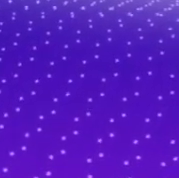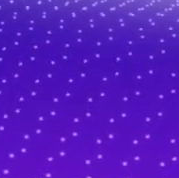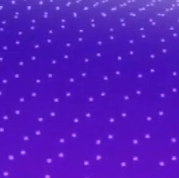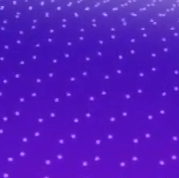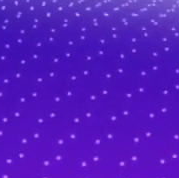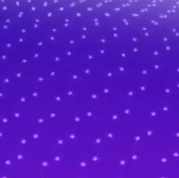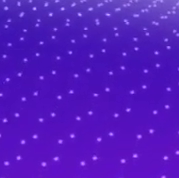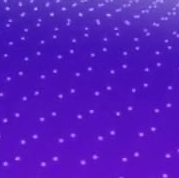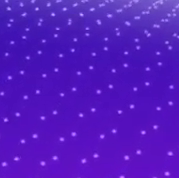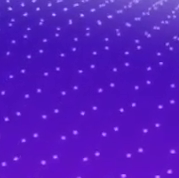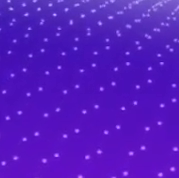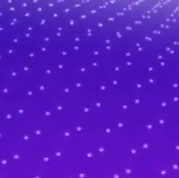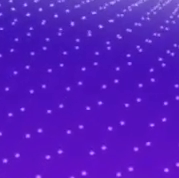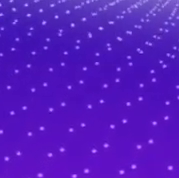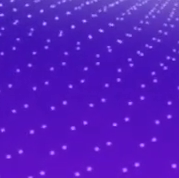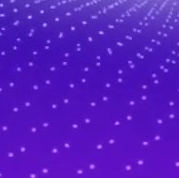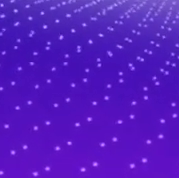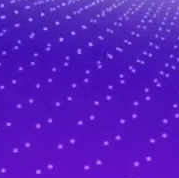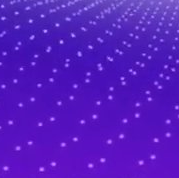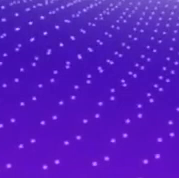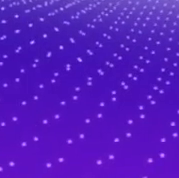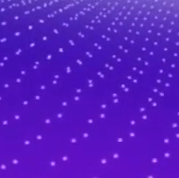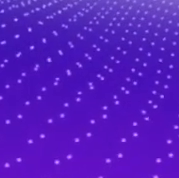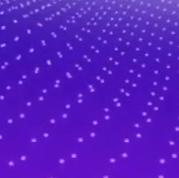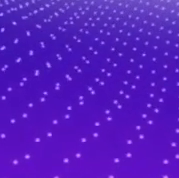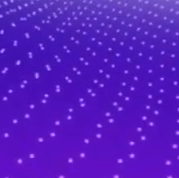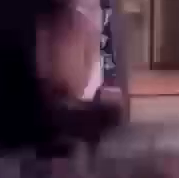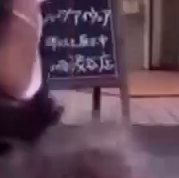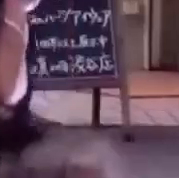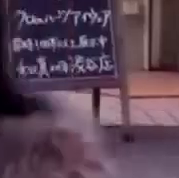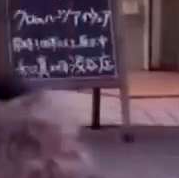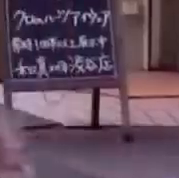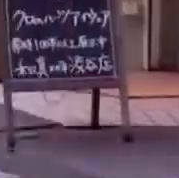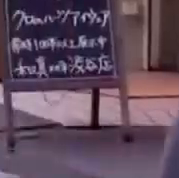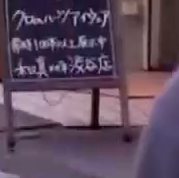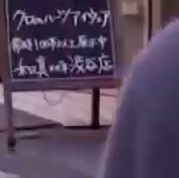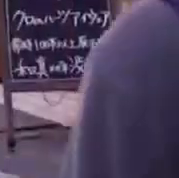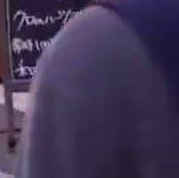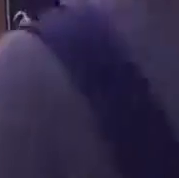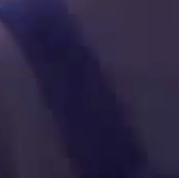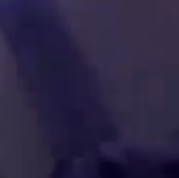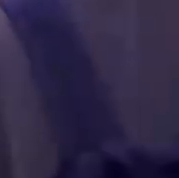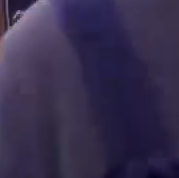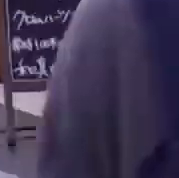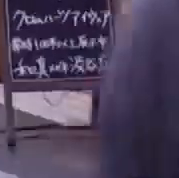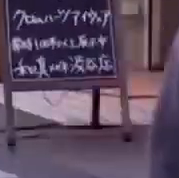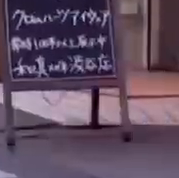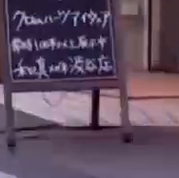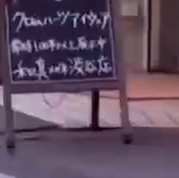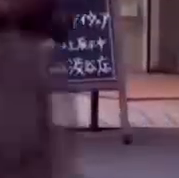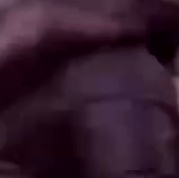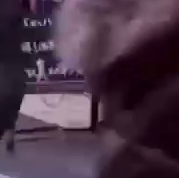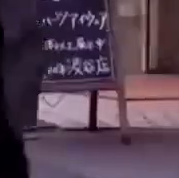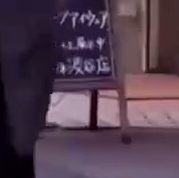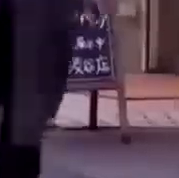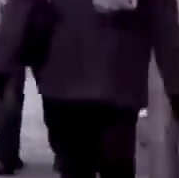ใน109ประเทศและดินแดนเพิ่มขึ้นเป็น 111,071 คนโดยประเทศที่เพิ่มเกินกว่า200ค